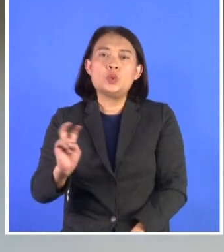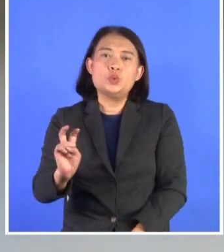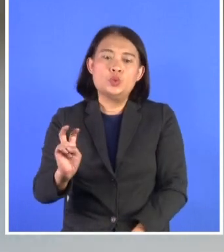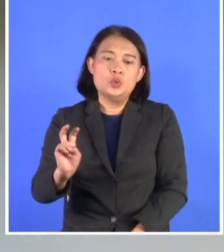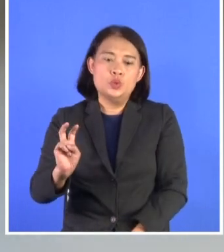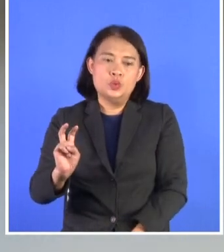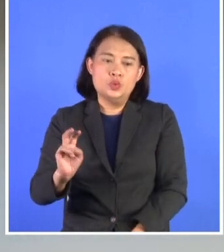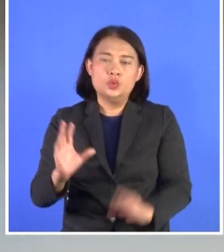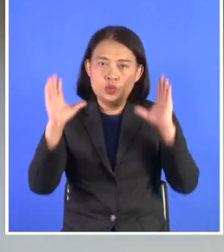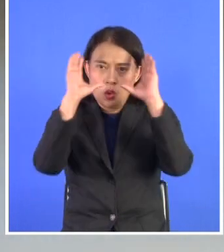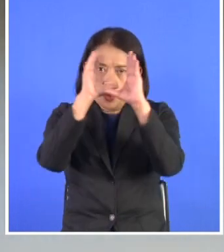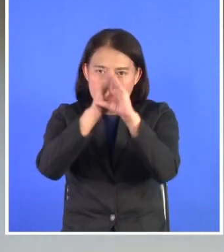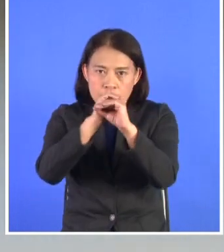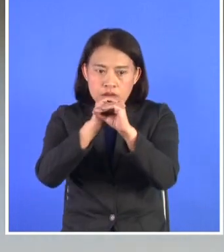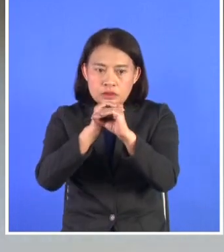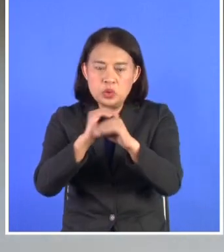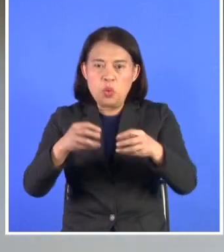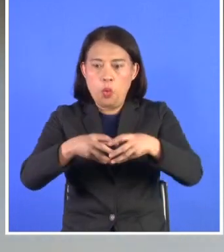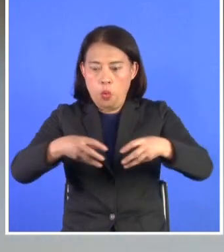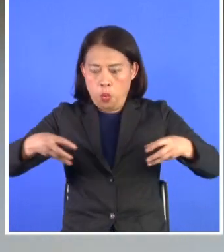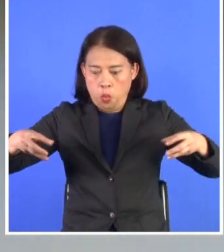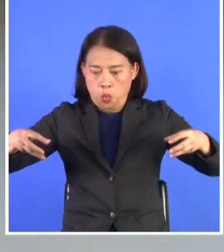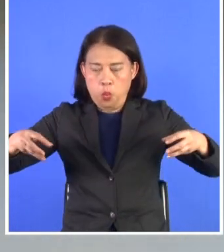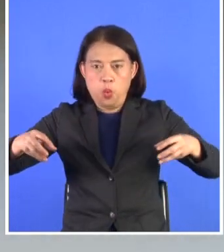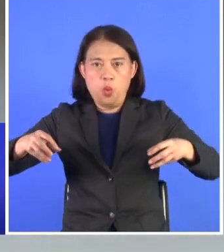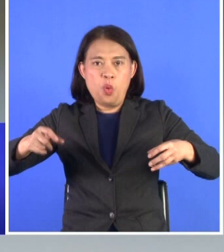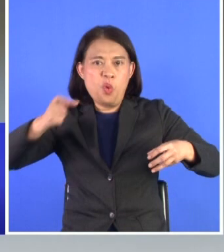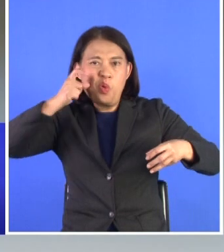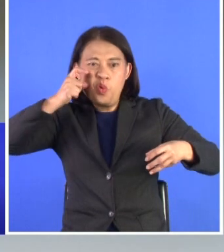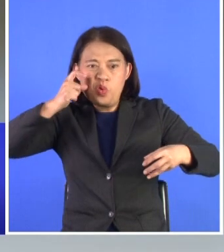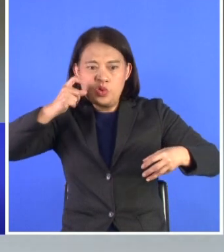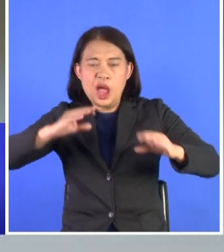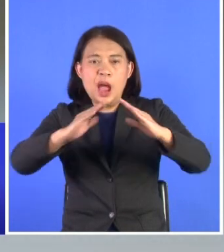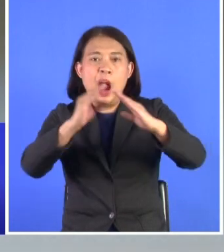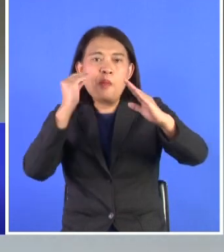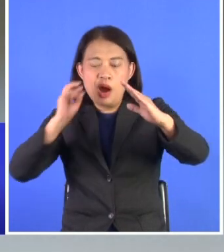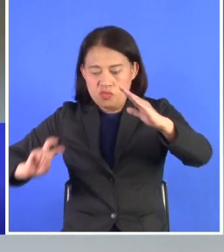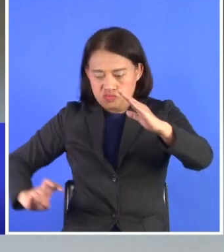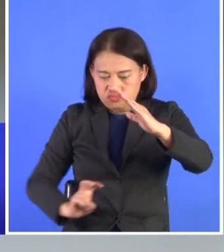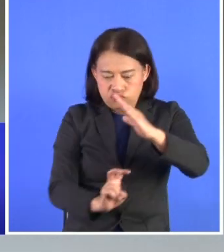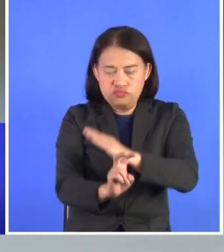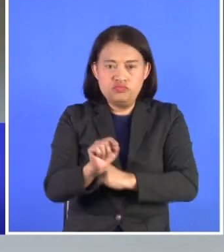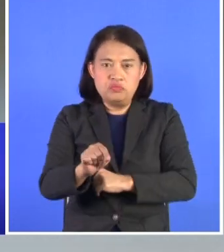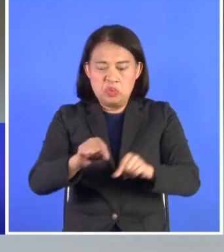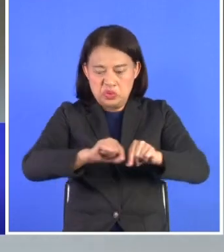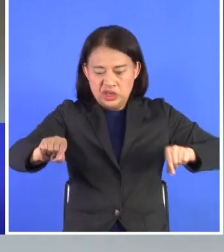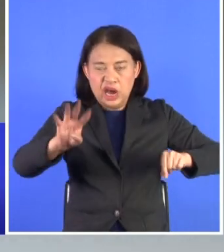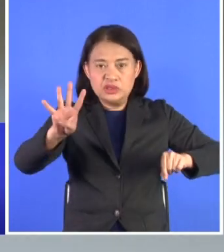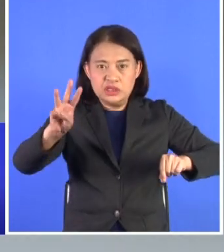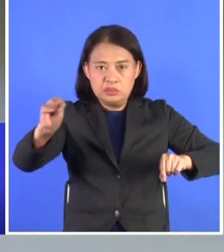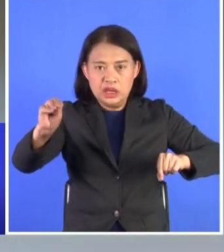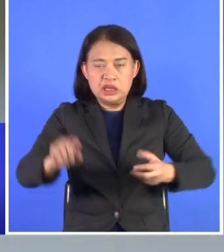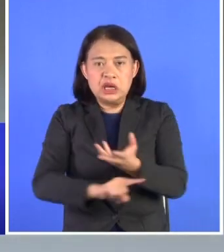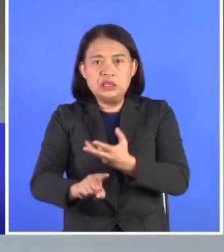บอกว่ากลางดึกเลยฮะงูเหลือมทั้งใหญ่ทั้งยาวบุกมาที่บ้านทำไมต้องบอกว่ายาวคือ 4มตกว่าทำไมต้องบอกว่าใหญ่เพราะว่าหนัก